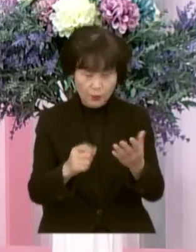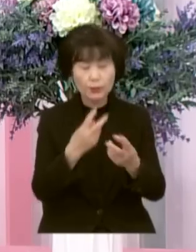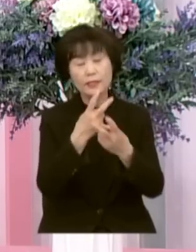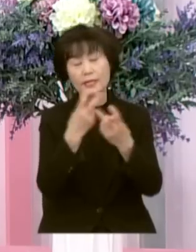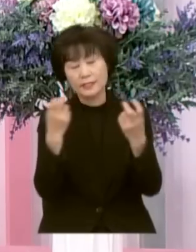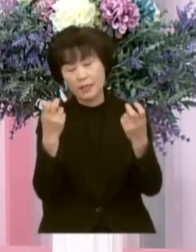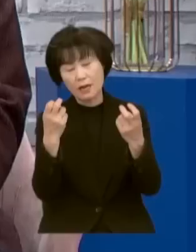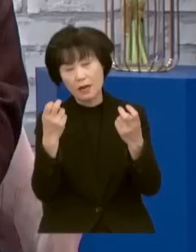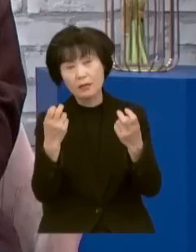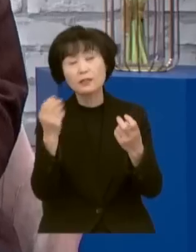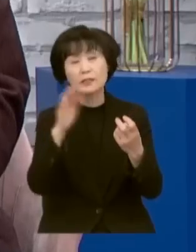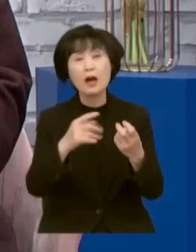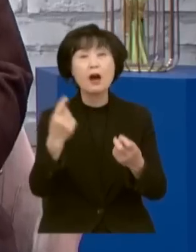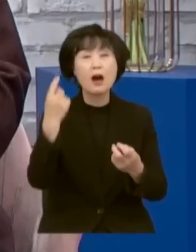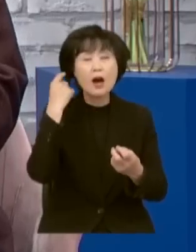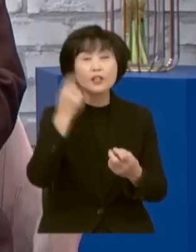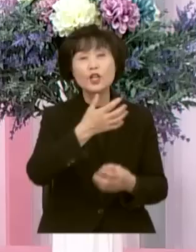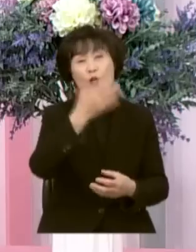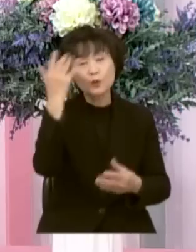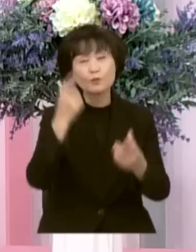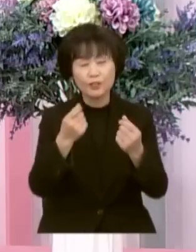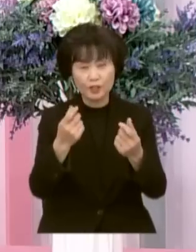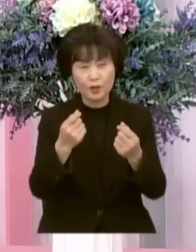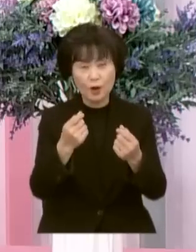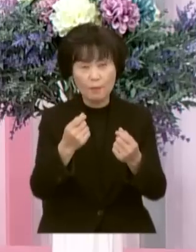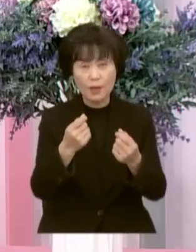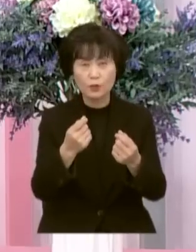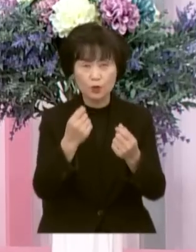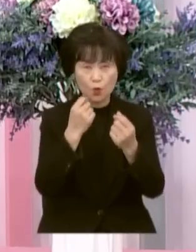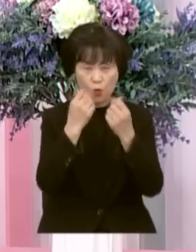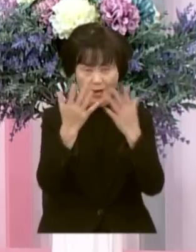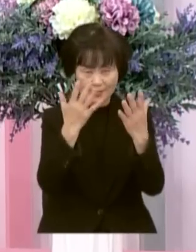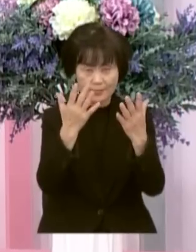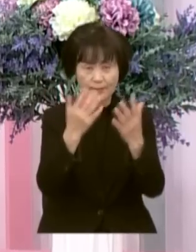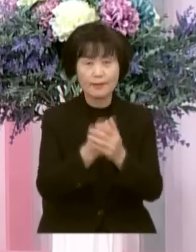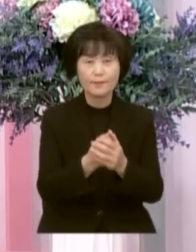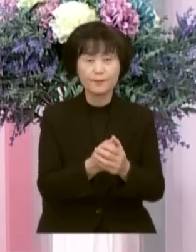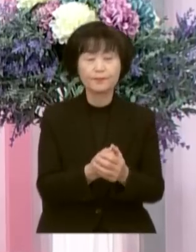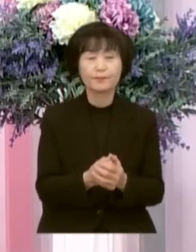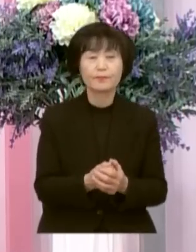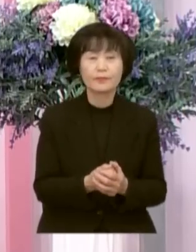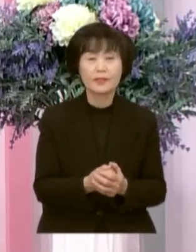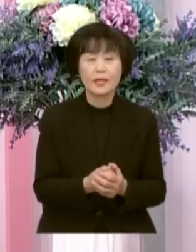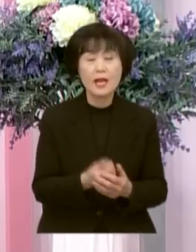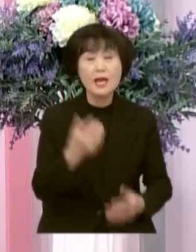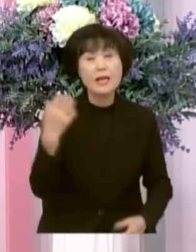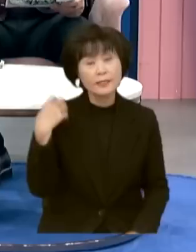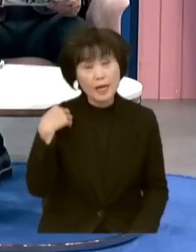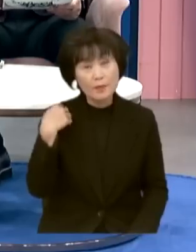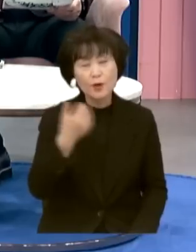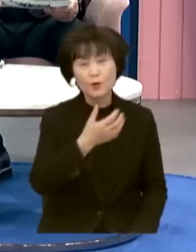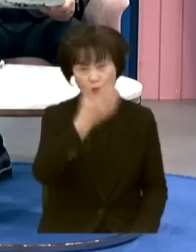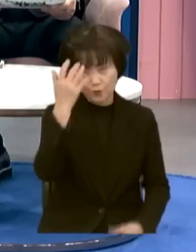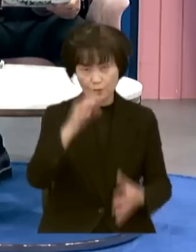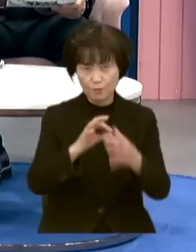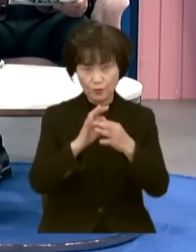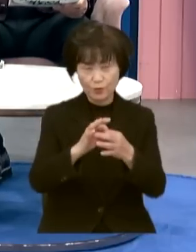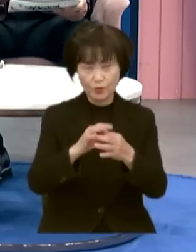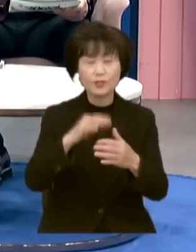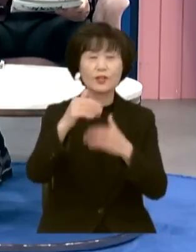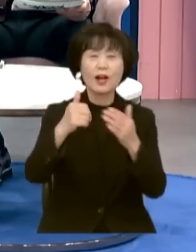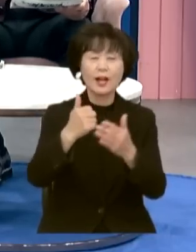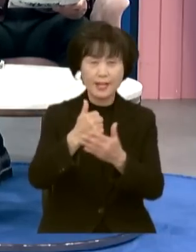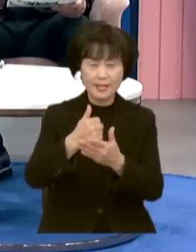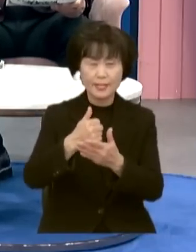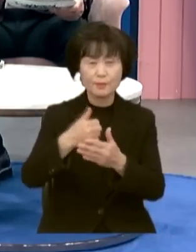생생해요. 네, 그게 제 사명이라는 걸 확실히 알겠어요. 그럼 그 사명을 이제 꿈을 통해서 알게 하시고 네. 그럼 네. 그 다음부터